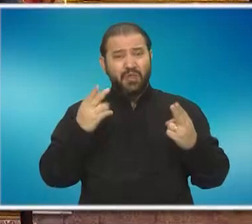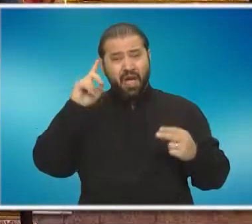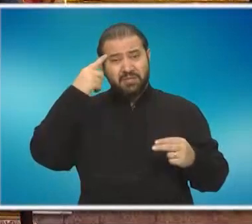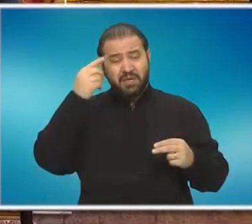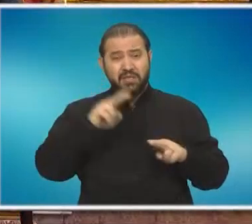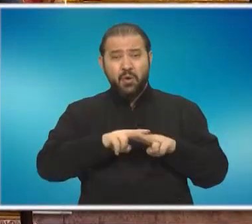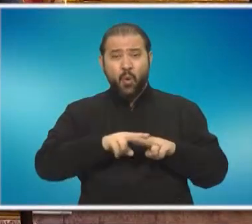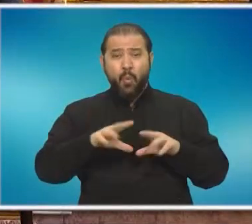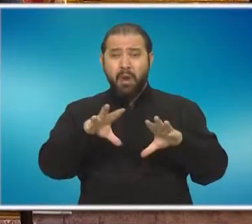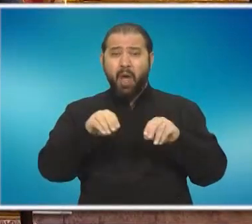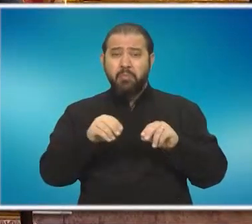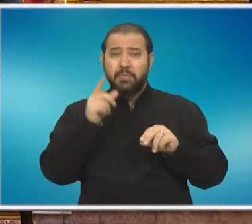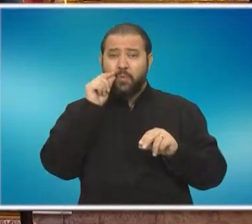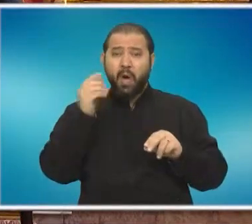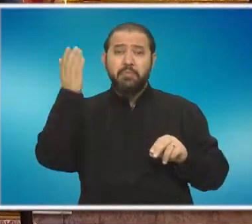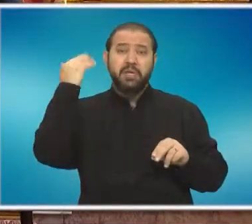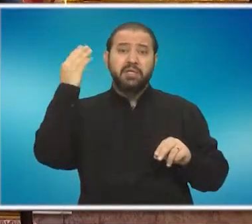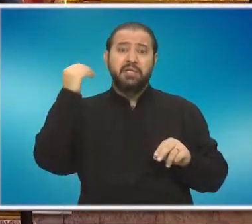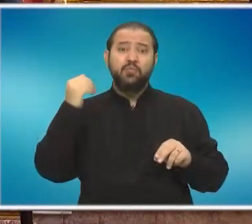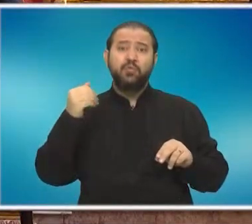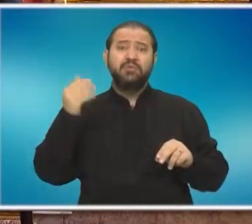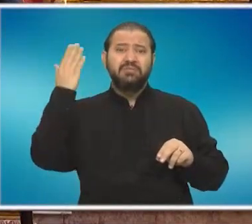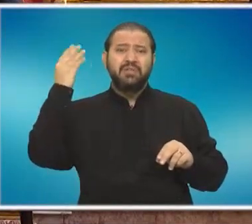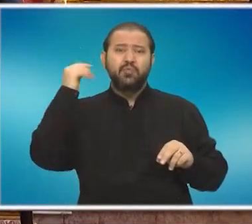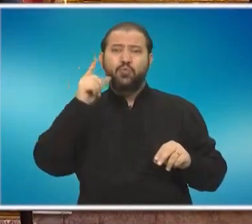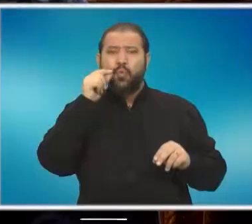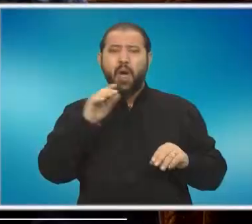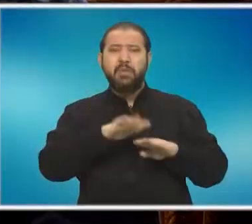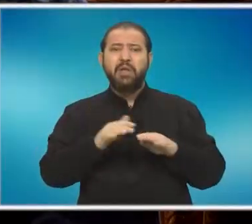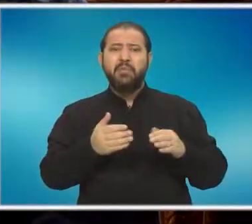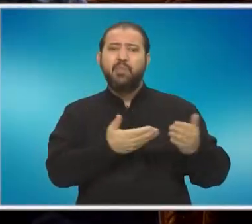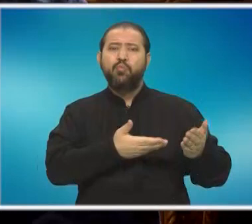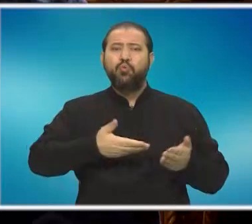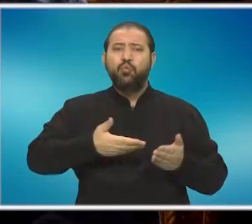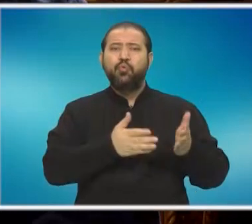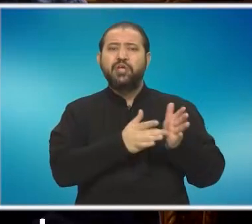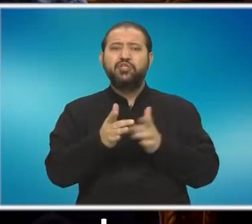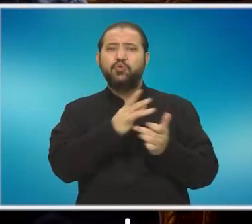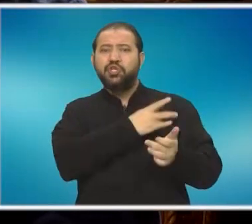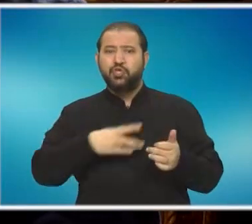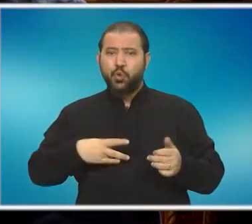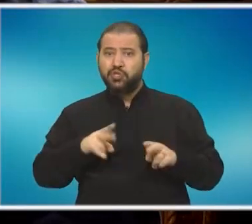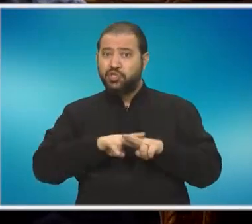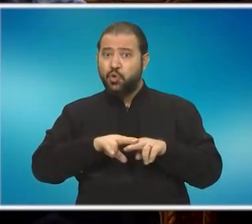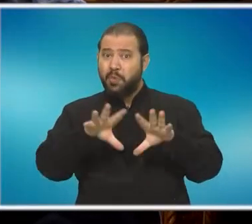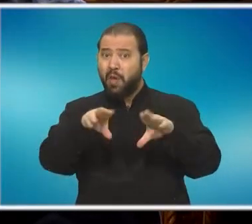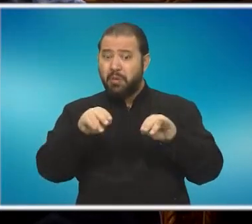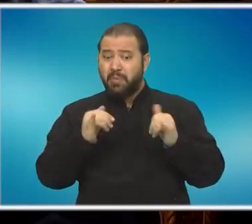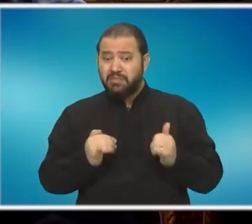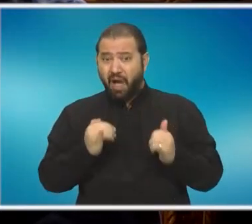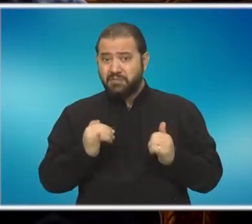Mântuitorul atunci oamenii și cum îl primesc astăzi. E foarte interesant. La fel îl